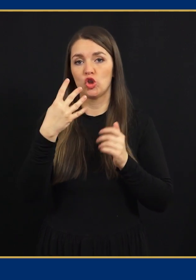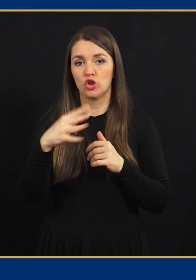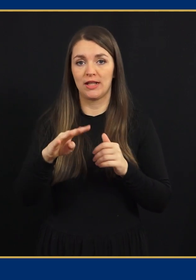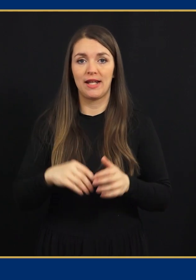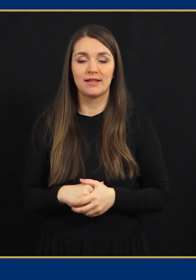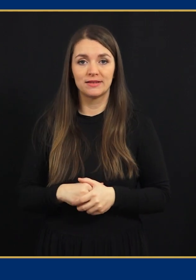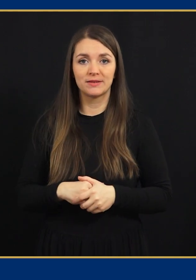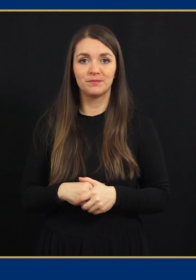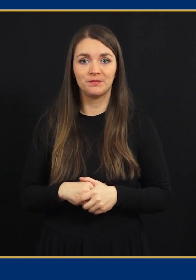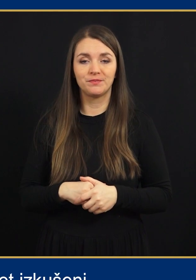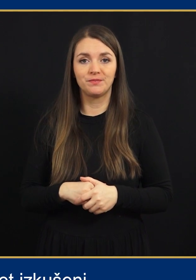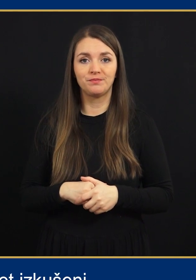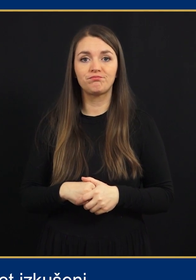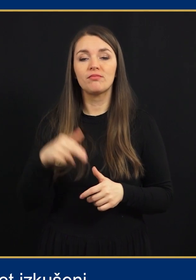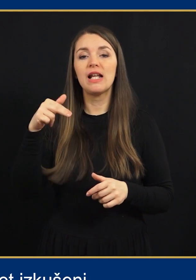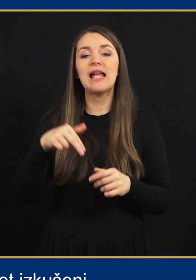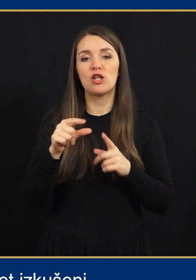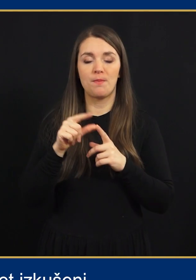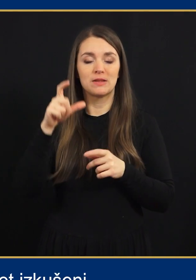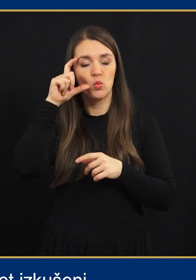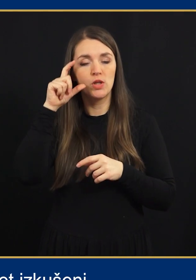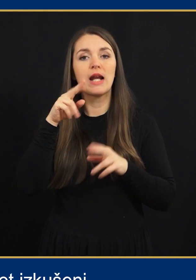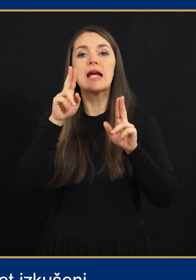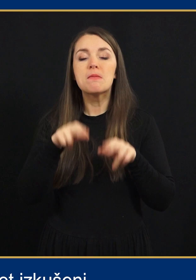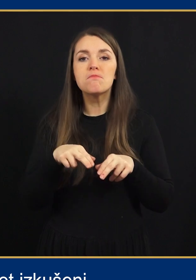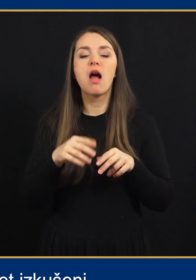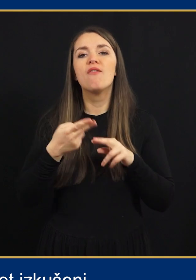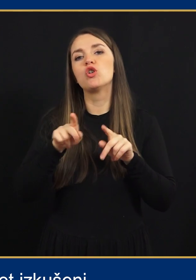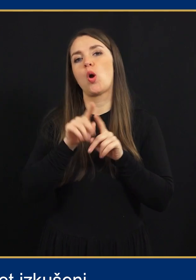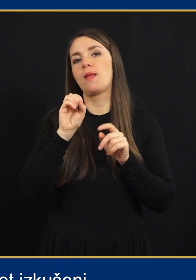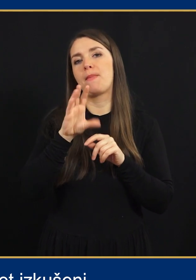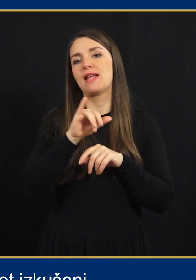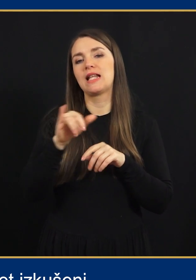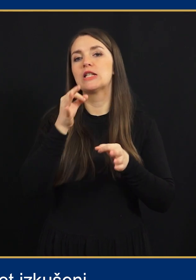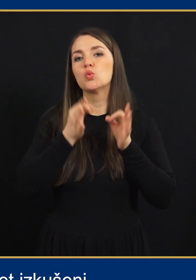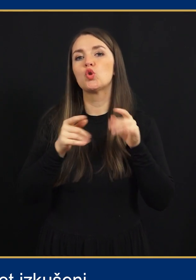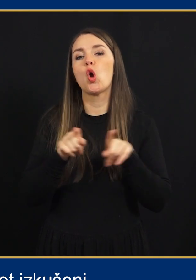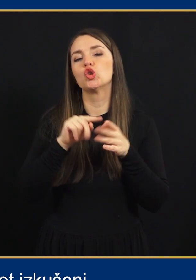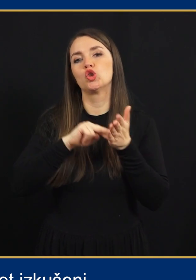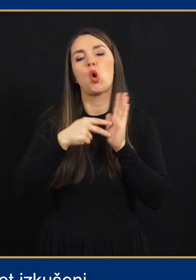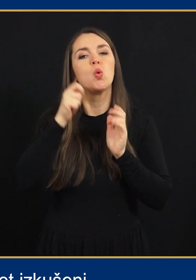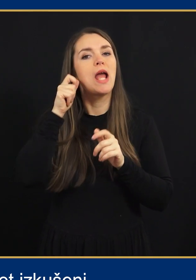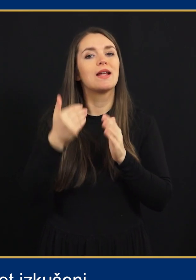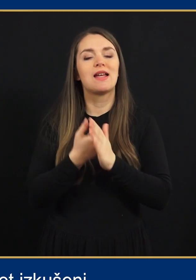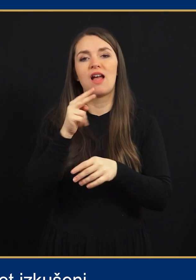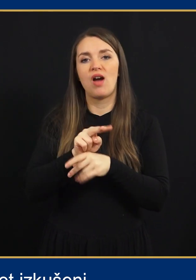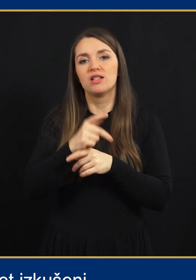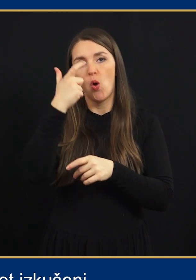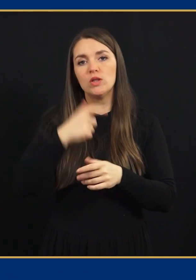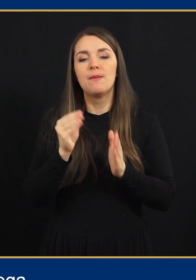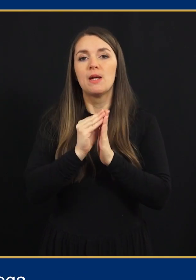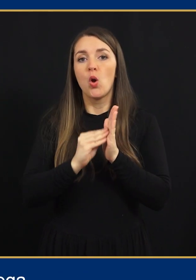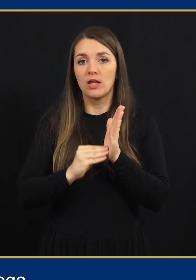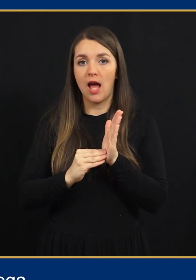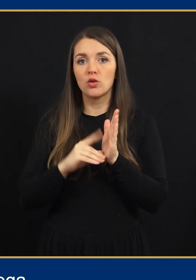2014. Nataša Pirc Musar ima več kot 15 let izkušenj kot strokovnjakinja za varstvo osebnih